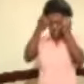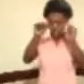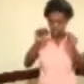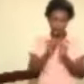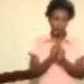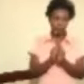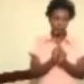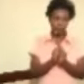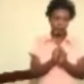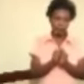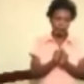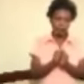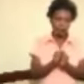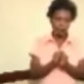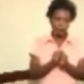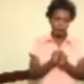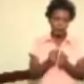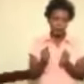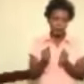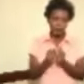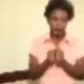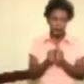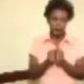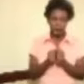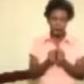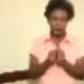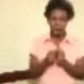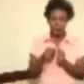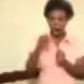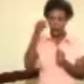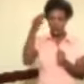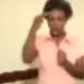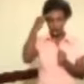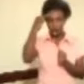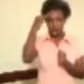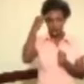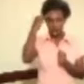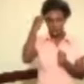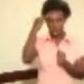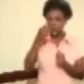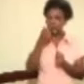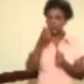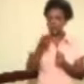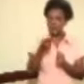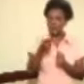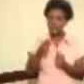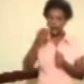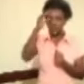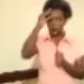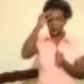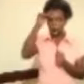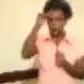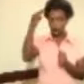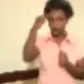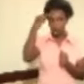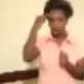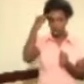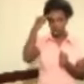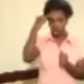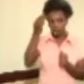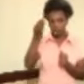Madame Maniga, galanterie, je ne vais pas permettre pour me bousculer. Oh, merci. Eh bien, monsieur Martelly.